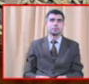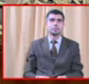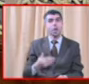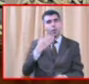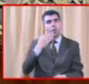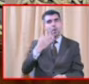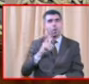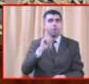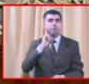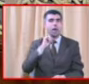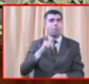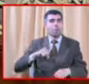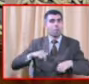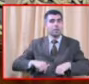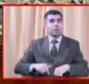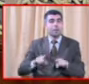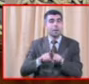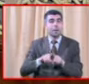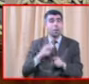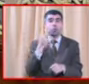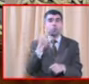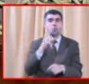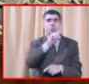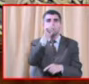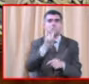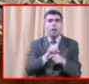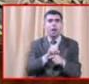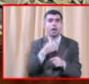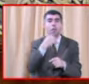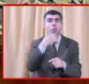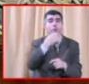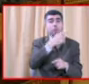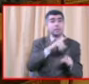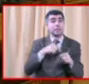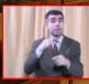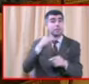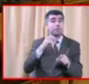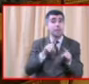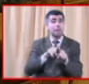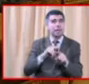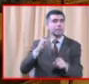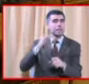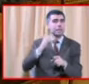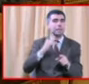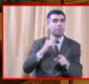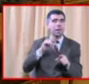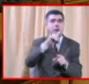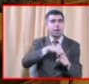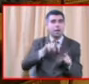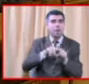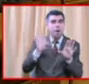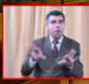شكرا السيده الوزيره. حنا هذا السؤال طرحناه لجوج ديال الاسباب. السبب الاول هو اننا نعتقد بانه يستحيل خلق الثروه في